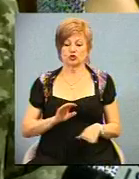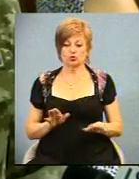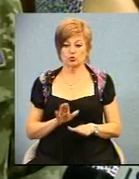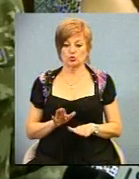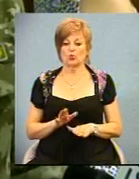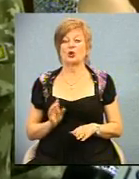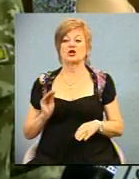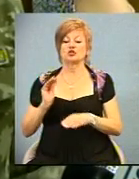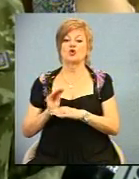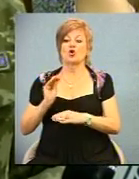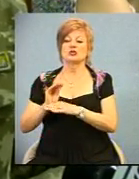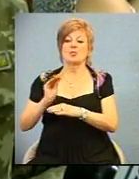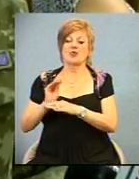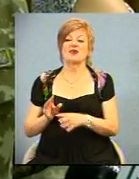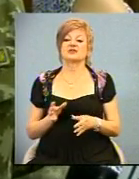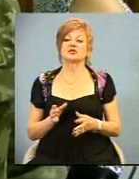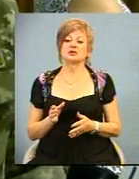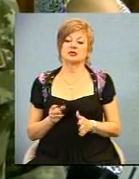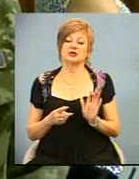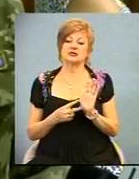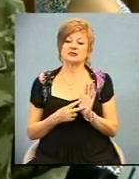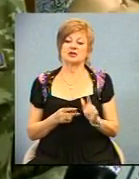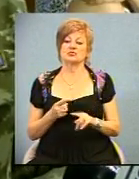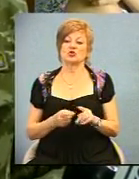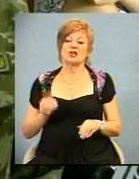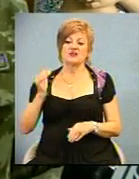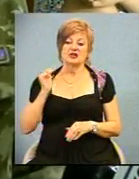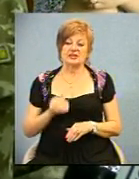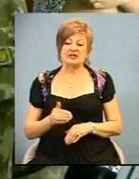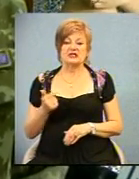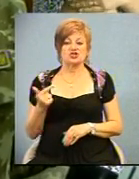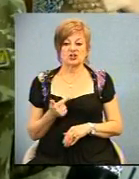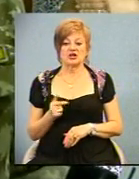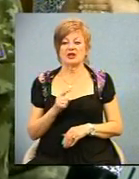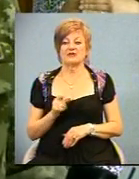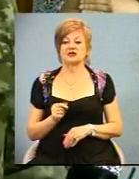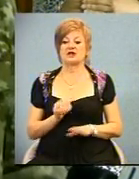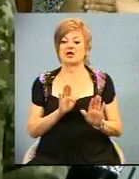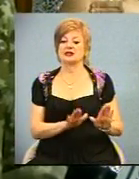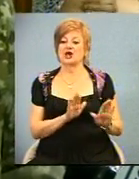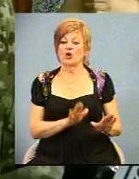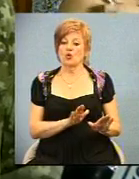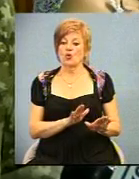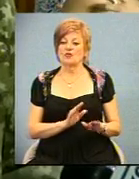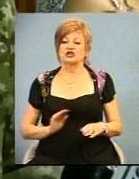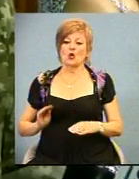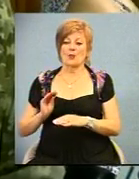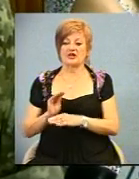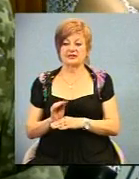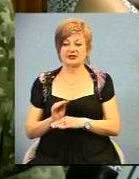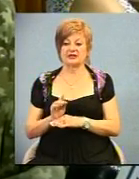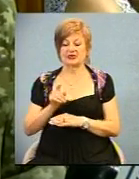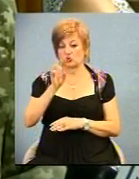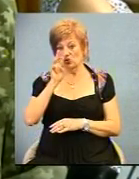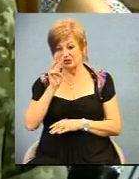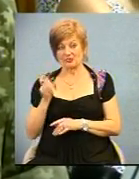йдуть надбавки 7-7,5 тисяч гривень за місяць перебування додатково до тої